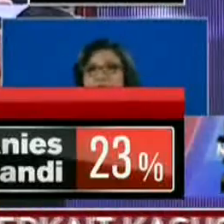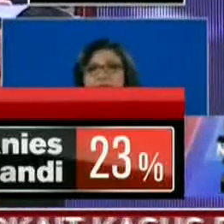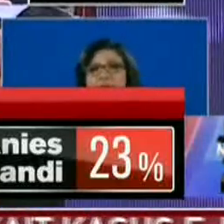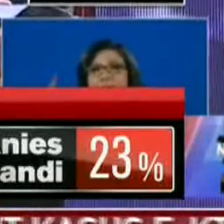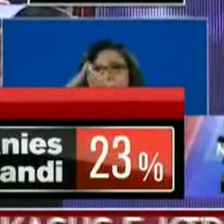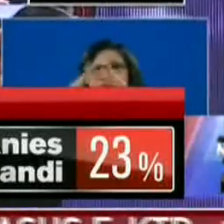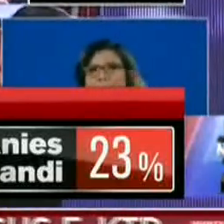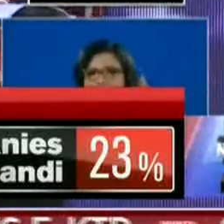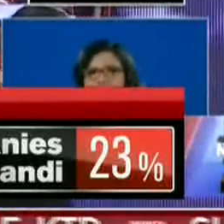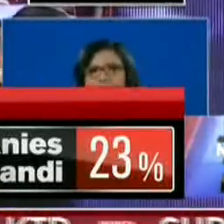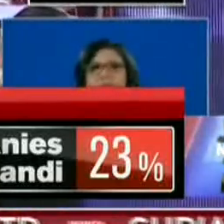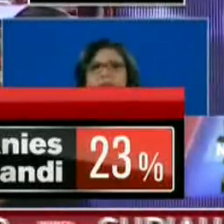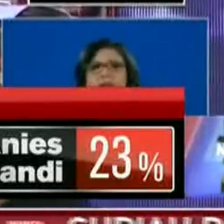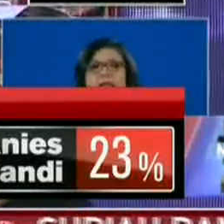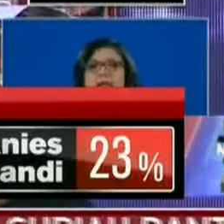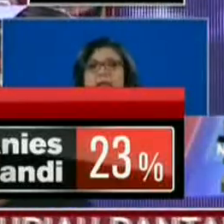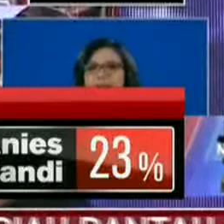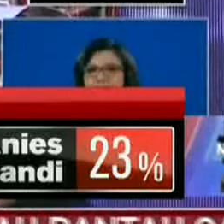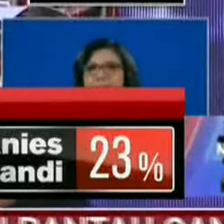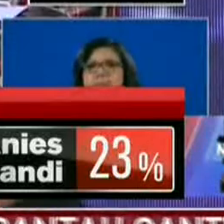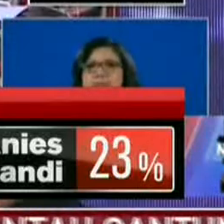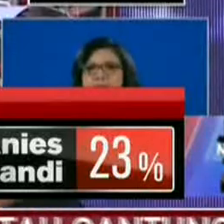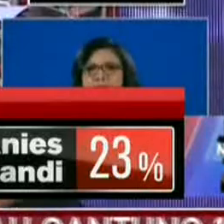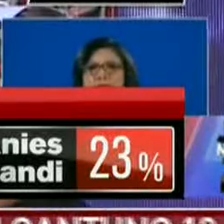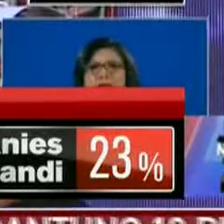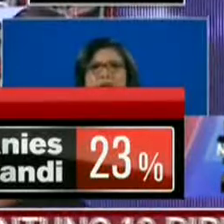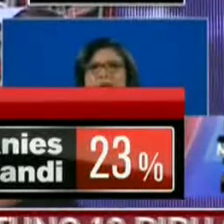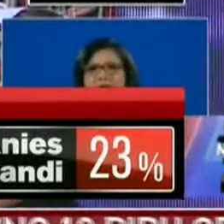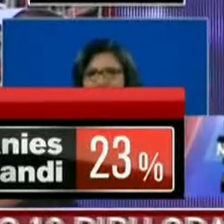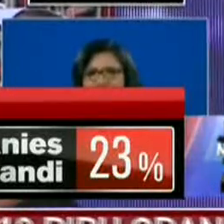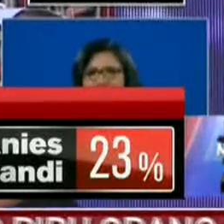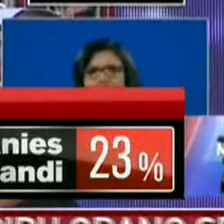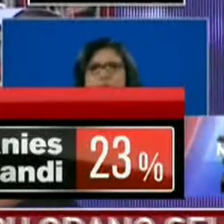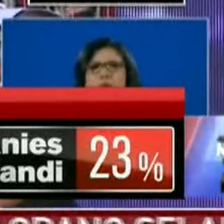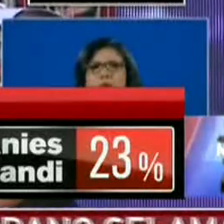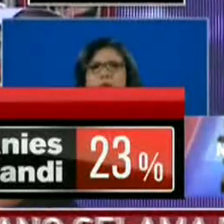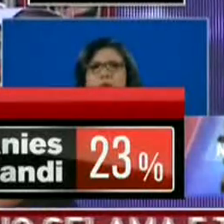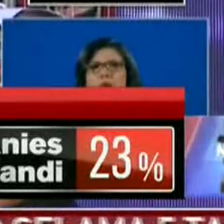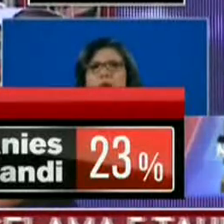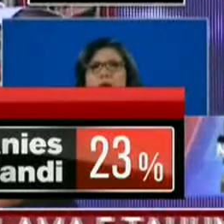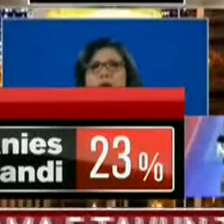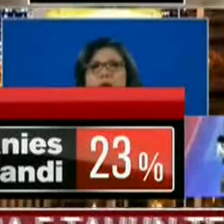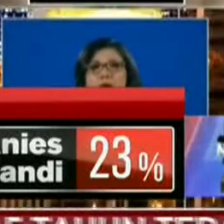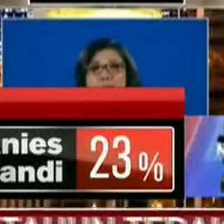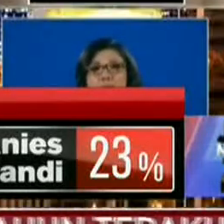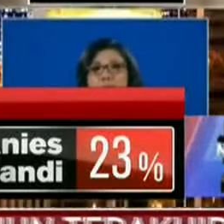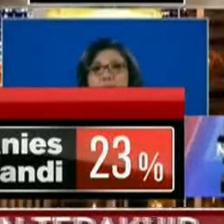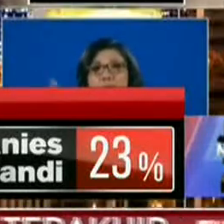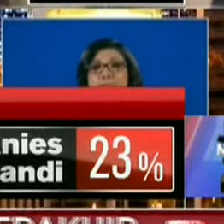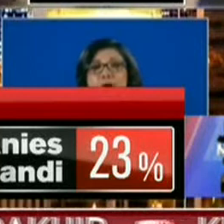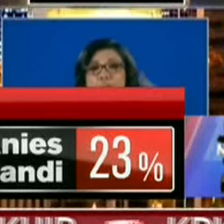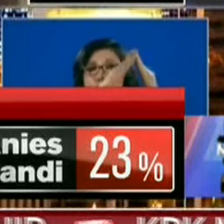Jadi saya koreksi. Nah, yang kami tanya, kalau seandainya bangun rumah susun